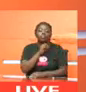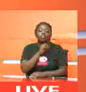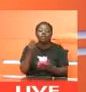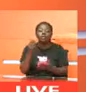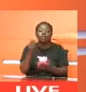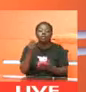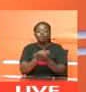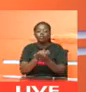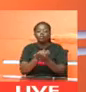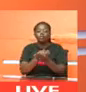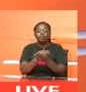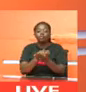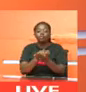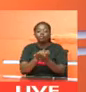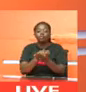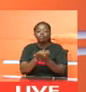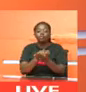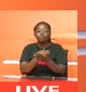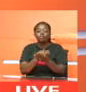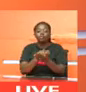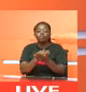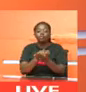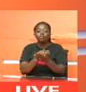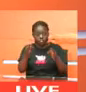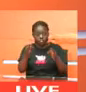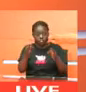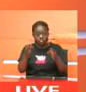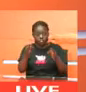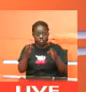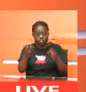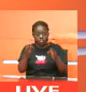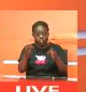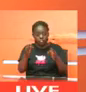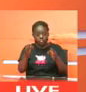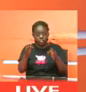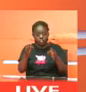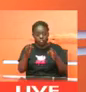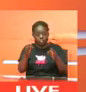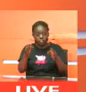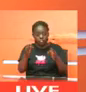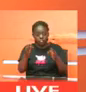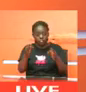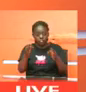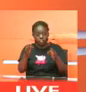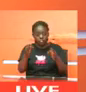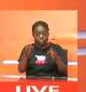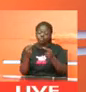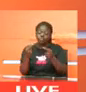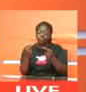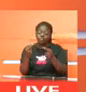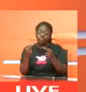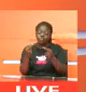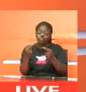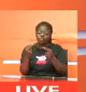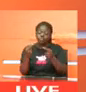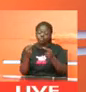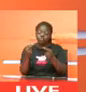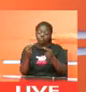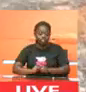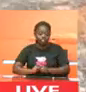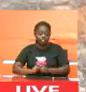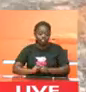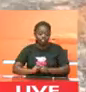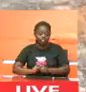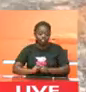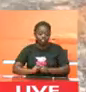olw'omuliro ogwayokya ebintu byabwe ebiri eyo mu buwombi. Bano basabye bekikwatako okubayamba. Abantu abasoba mu